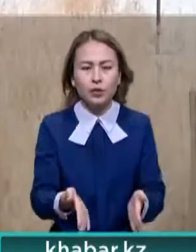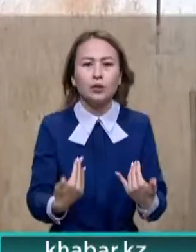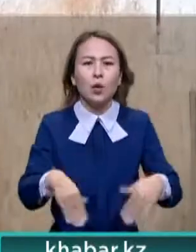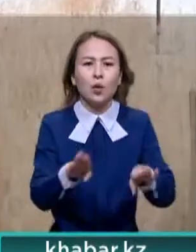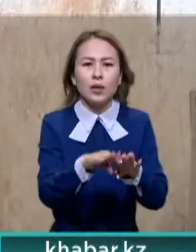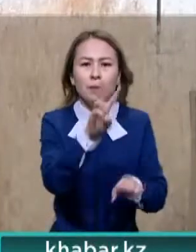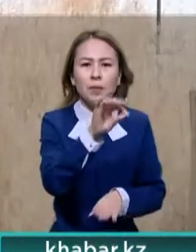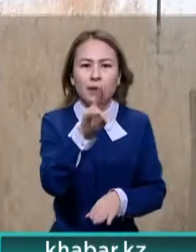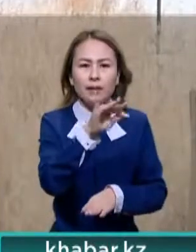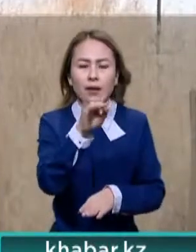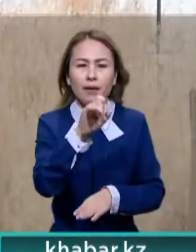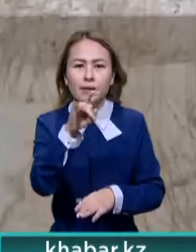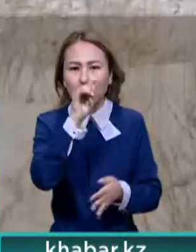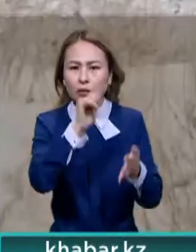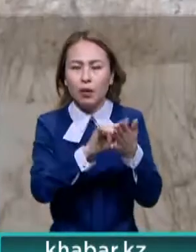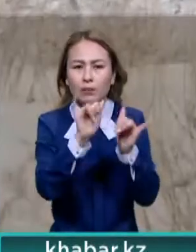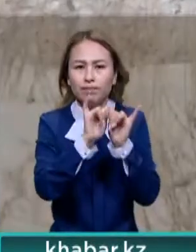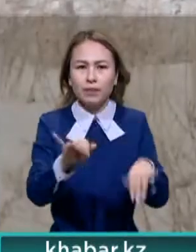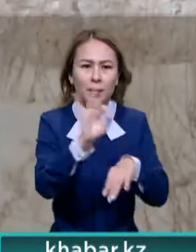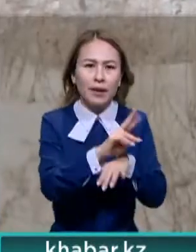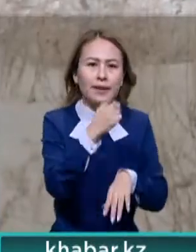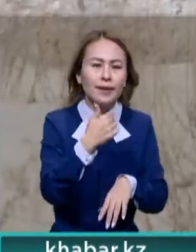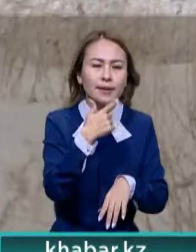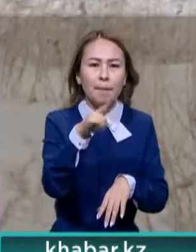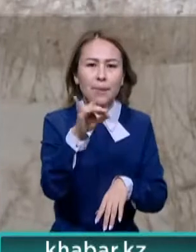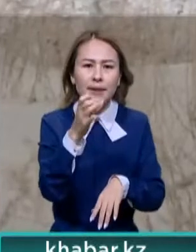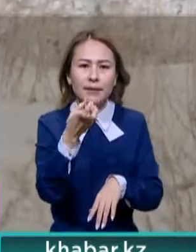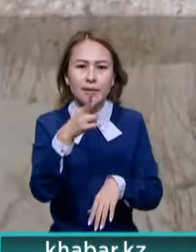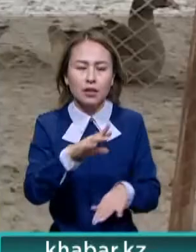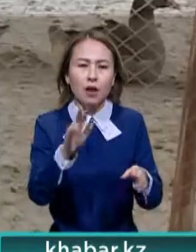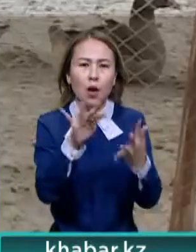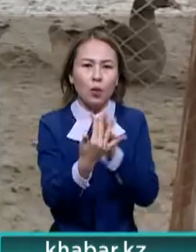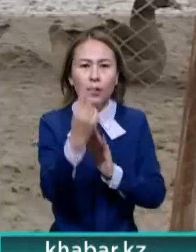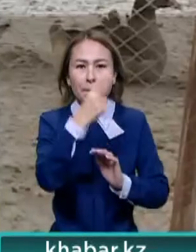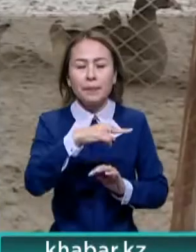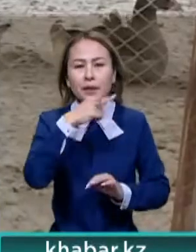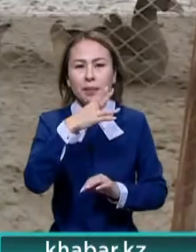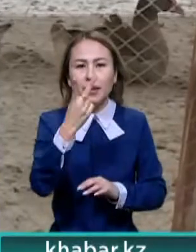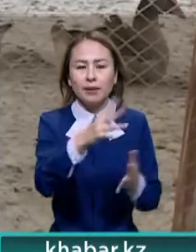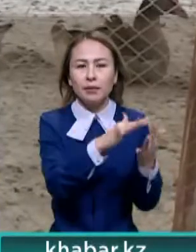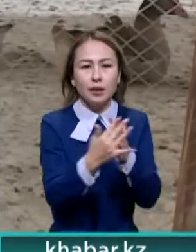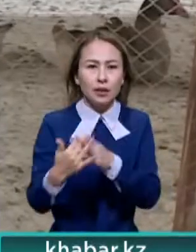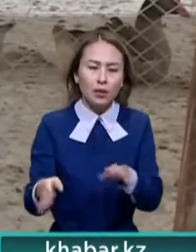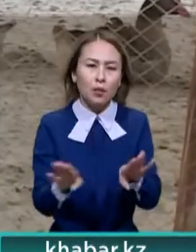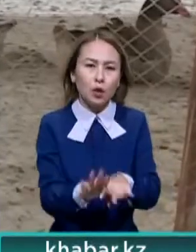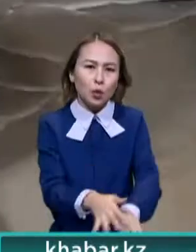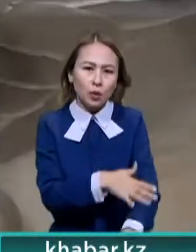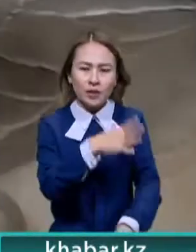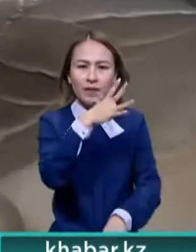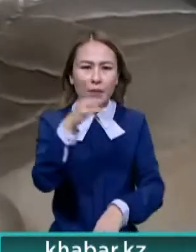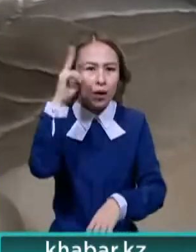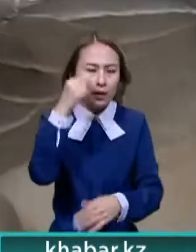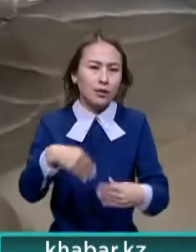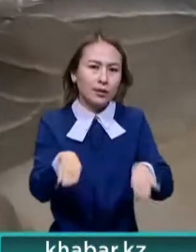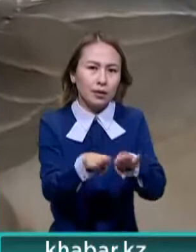Меңдіқара ауданында құс тұмауының жаппай таралуы Красная, Пресня және Лесной ауылында байқалған еді. Екі елді мекенде ұзақ мерзімге карантинге